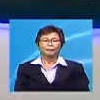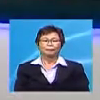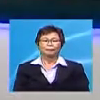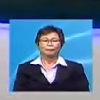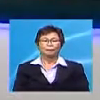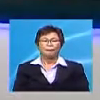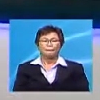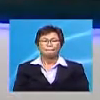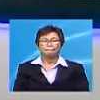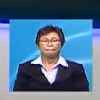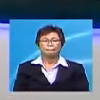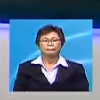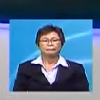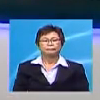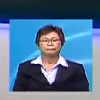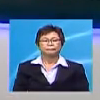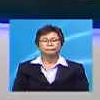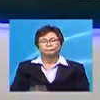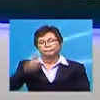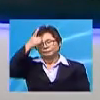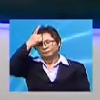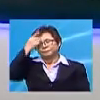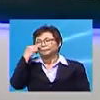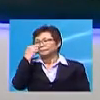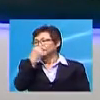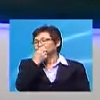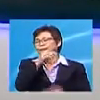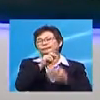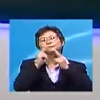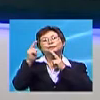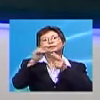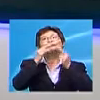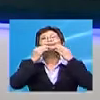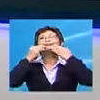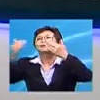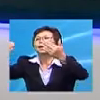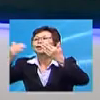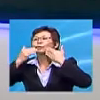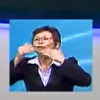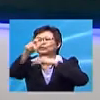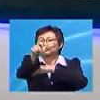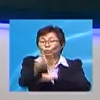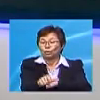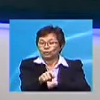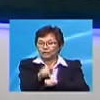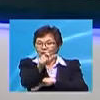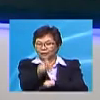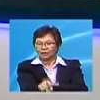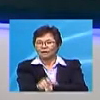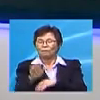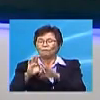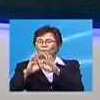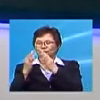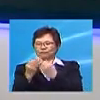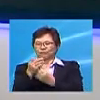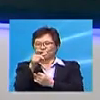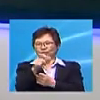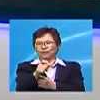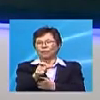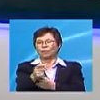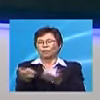rakyat dalam pada itu Datuk Seri Najib terus mengucapkan terima kasih kepada seorang daripada ahli keluarga mangsa